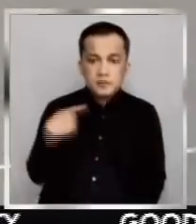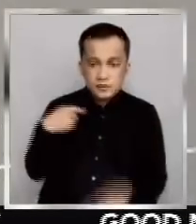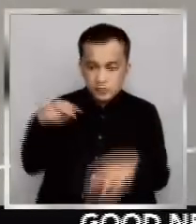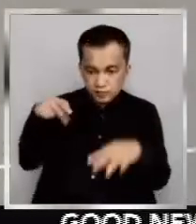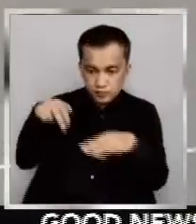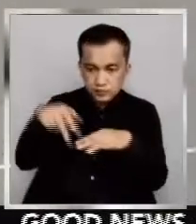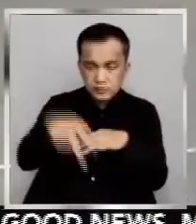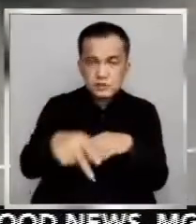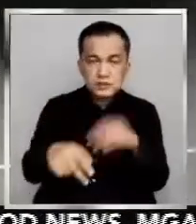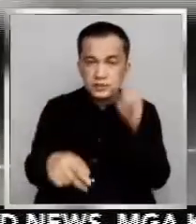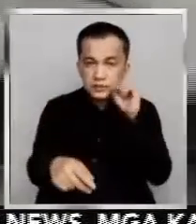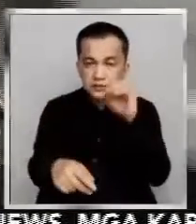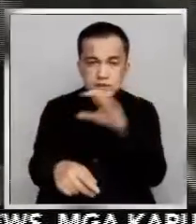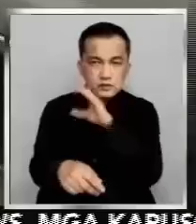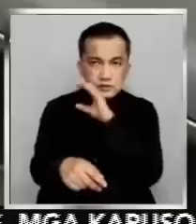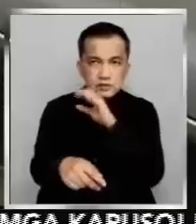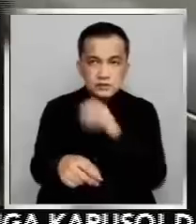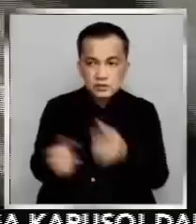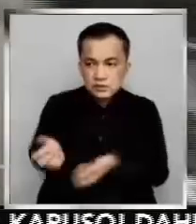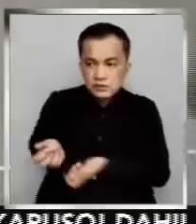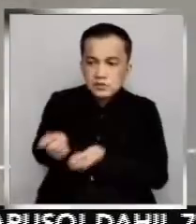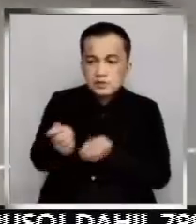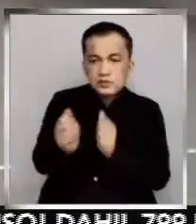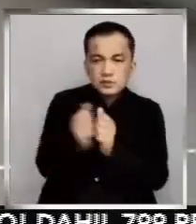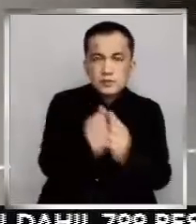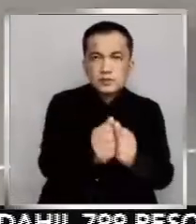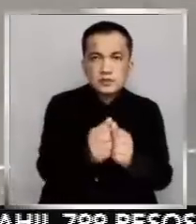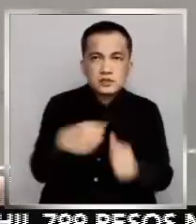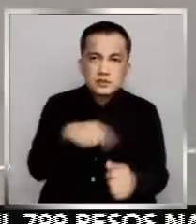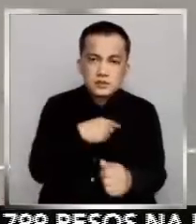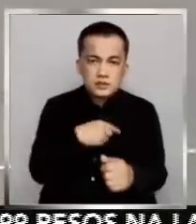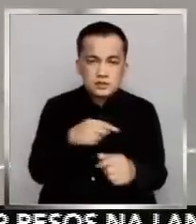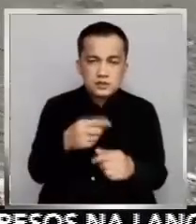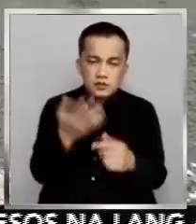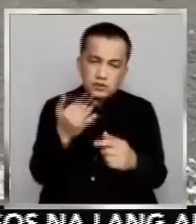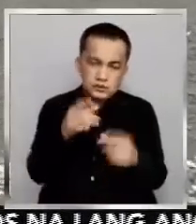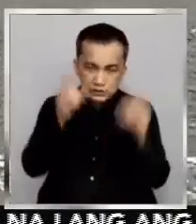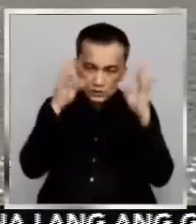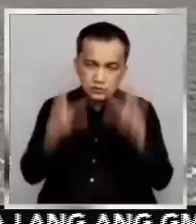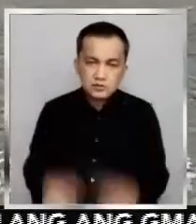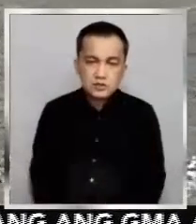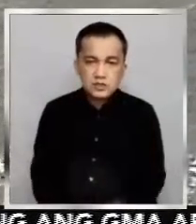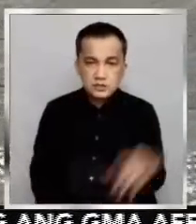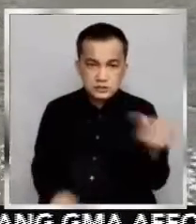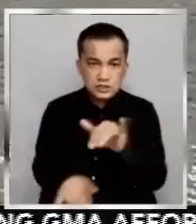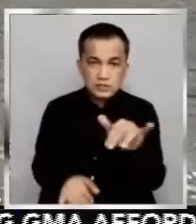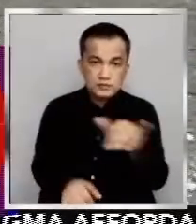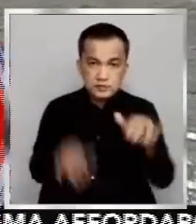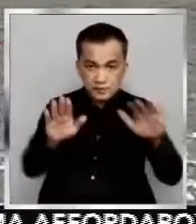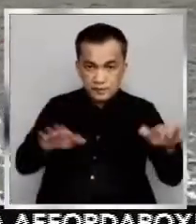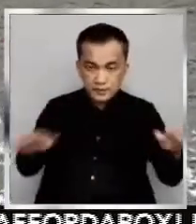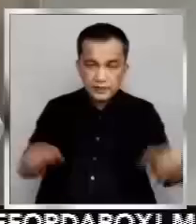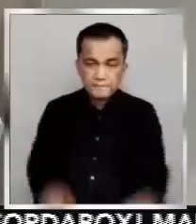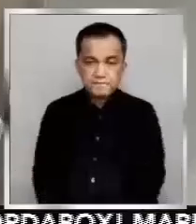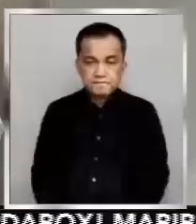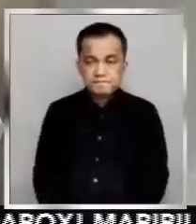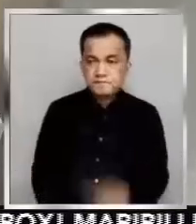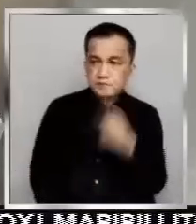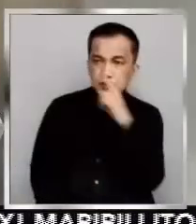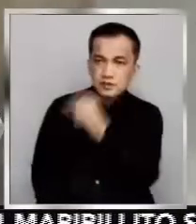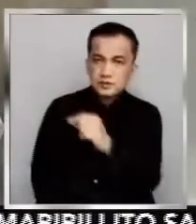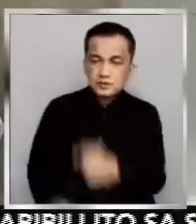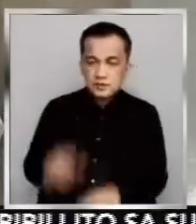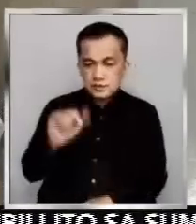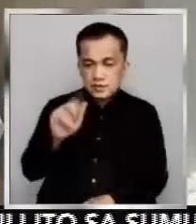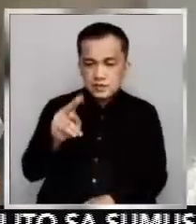senior po, itinatawid na lang po namin kasi nga po delikado. Tulad din po sa mga bata. Dinilog namin sa lane marking section